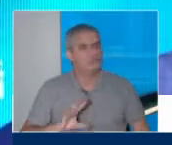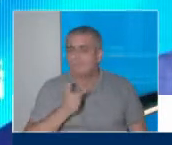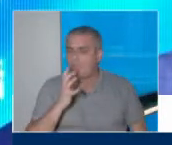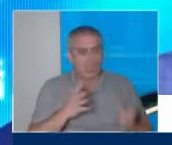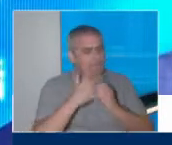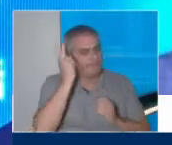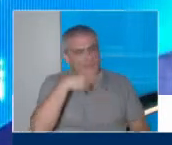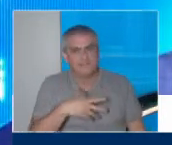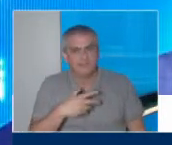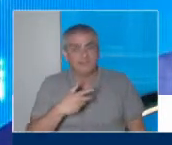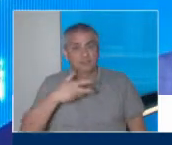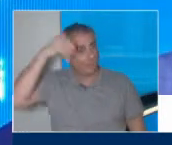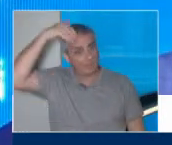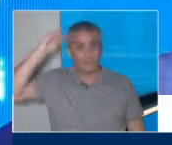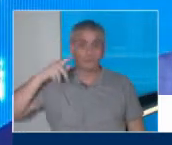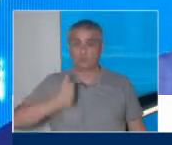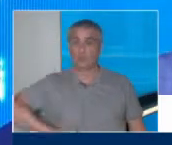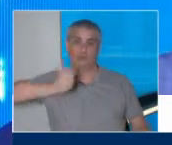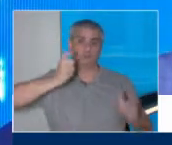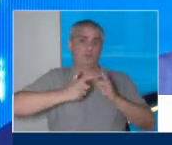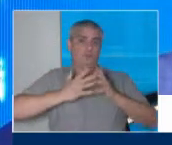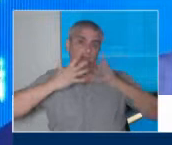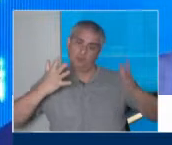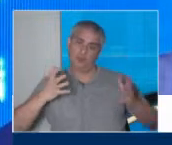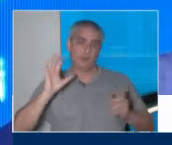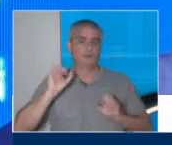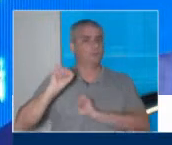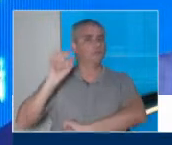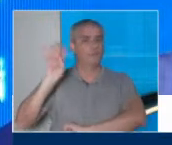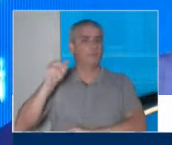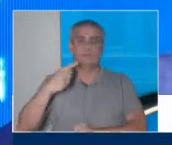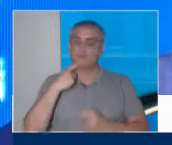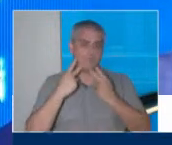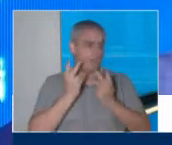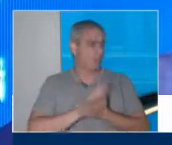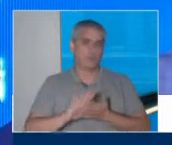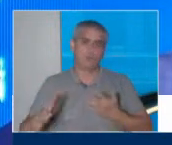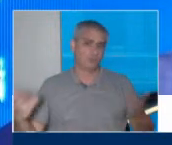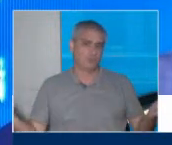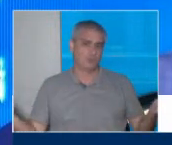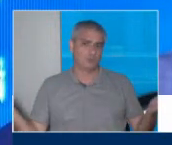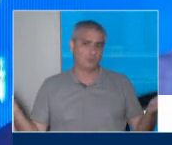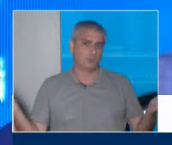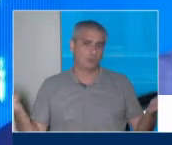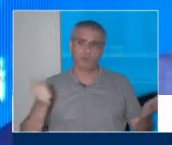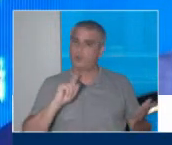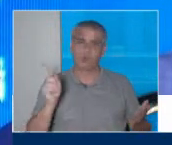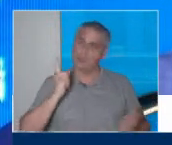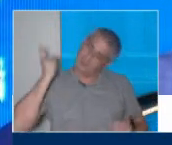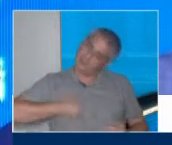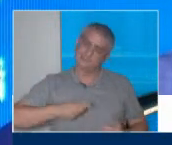העם להבין כשבצלאל סמוטריץ', ראש המפלגה הגדולה בגוש נתניהו, אומר, הפתרון הוא פשוט, לא